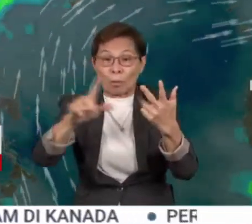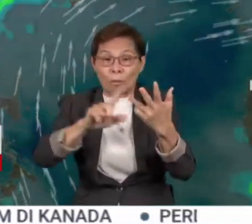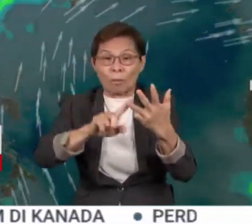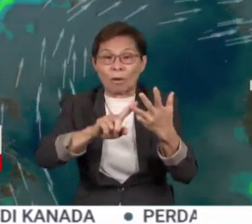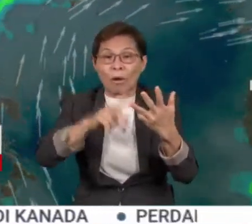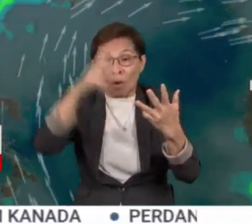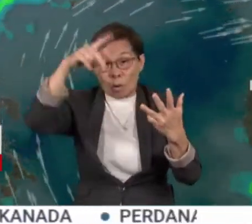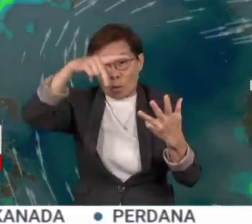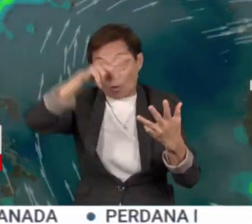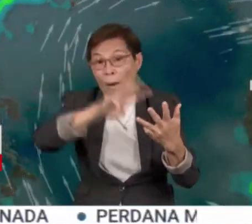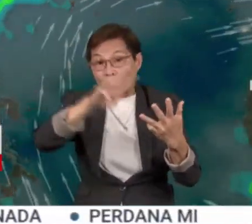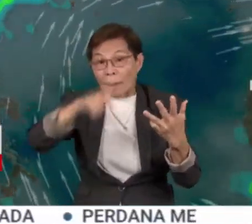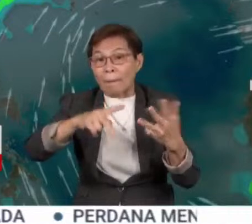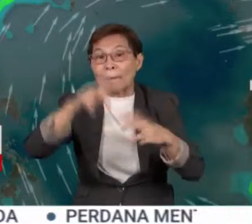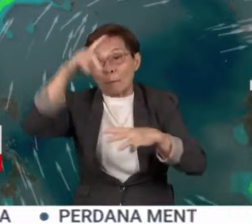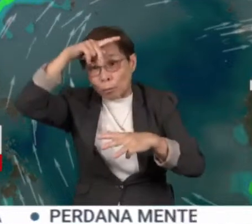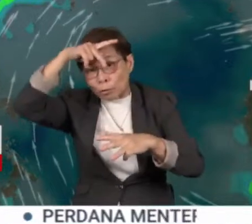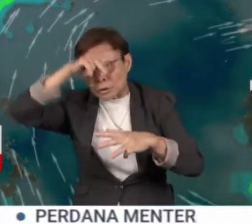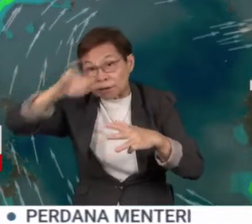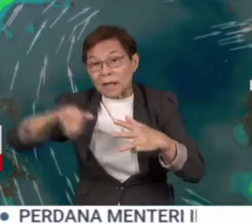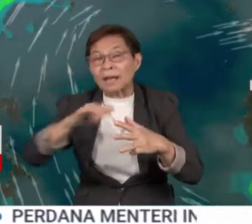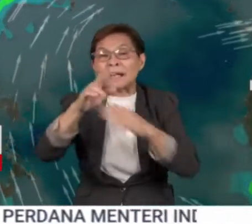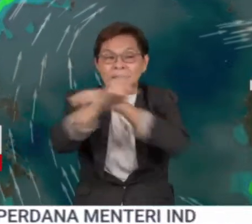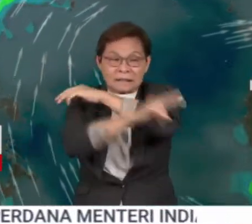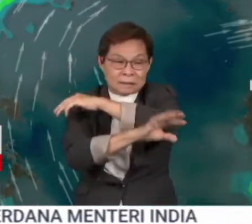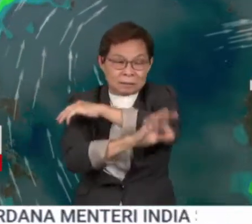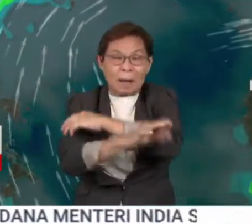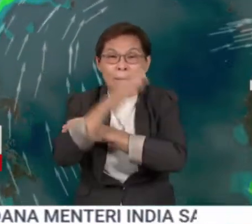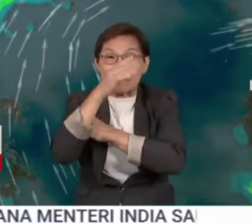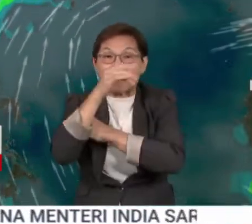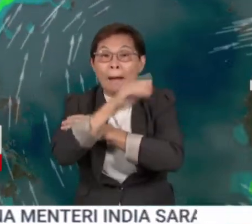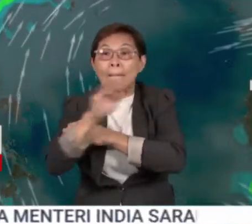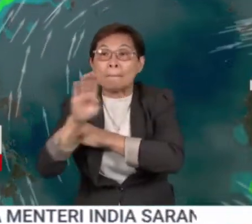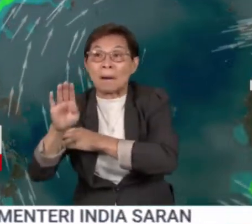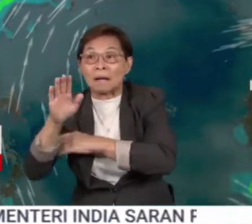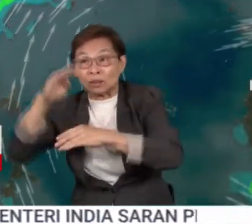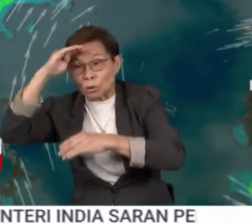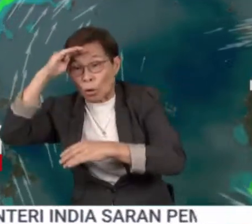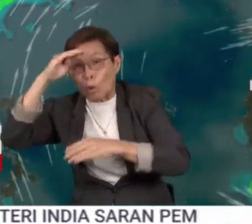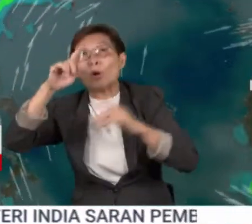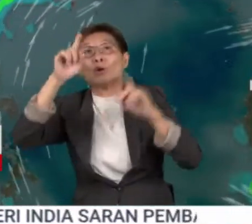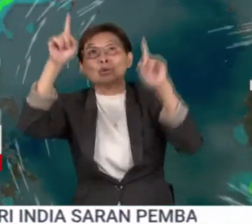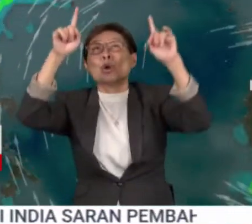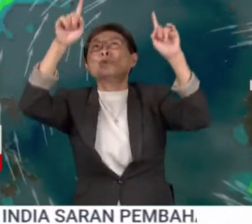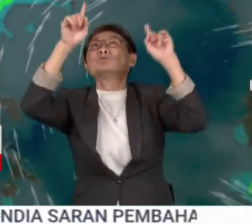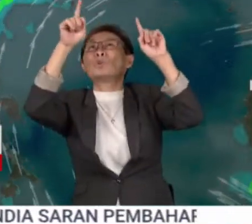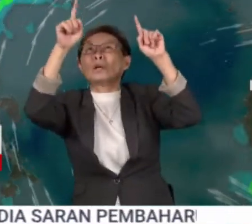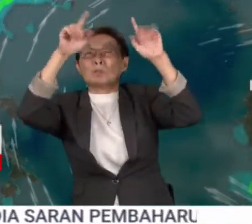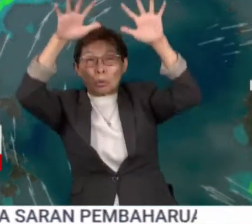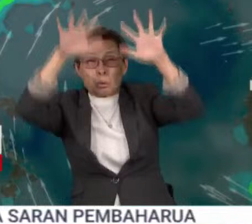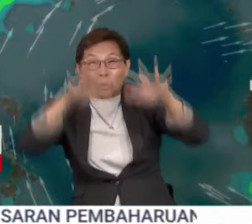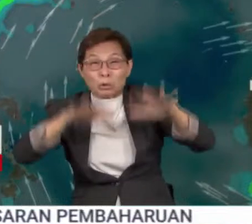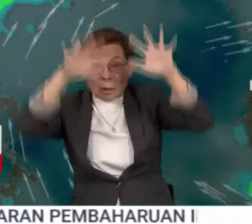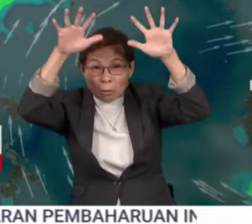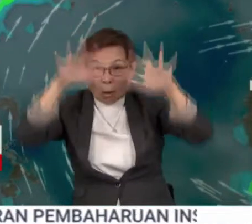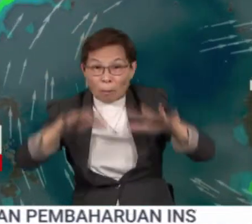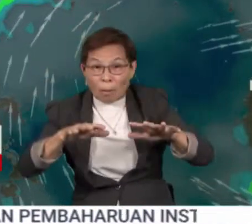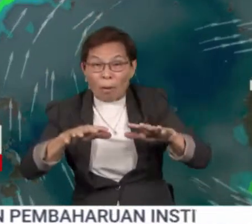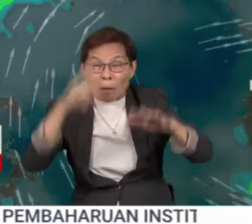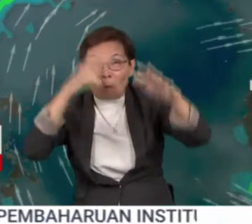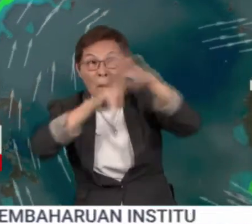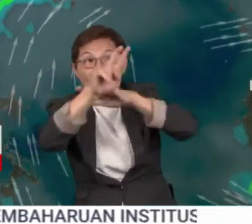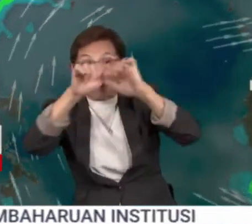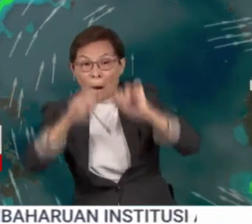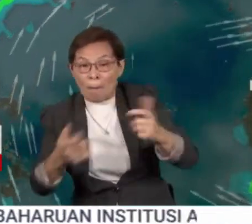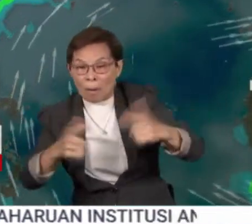Persekutuan Putrajaya, Negeri Sembilan, Melaka dan Barat Johor. Namun keadaan cuaca juga hujan juga boleh diramalkan